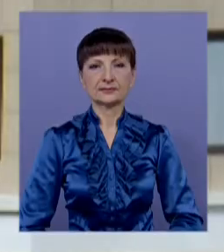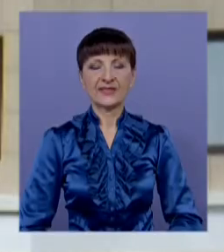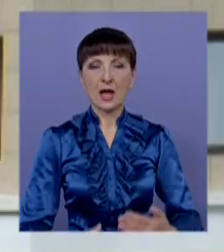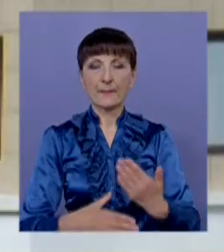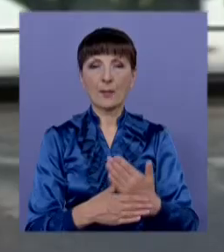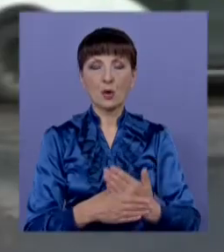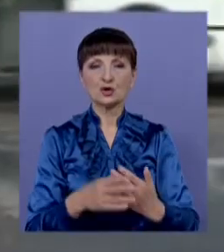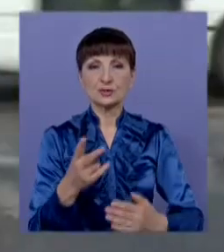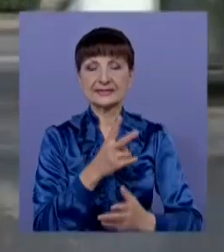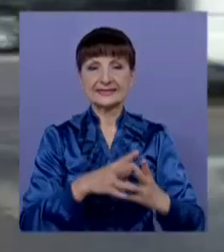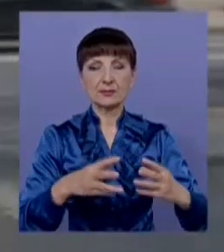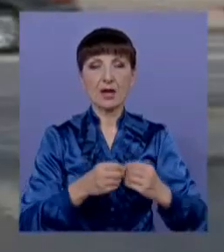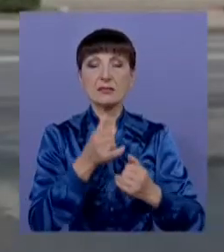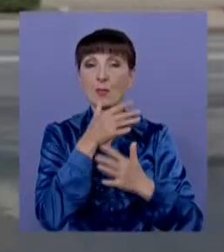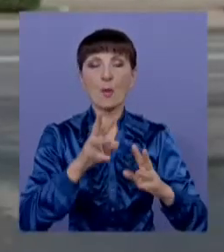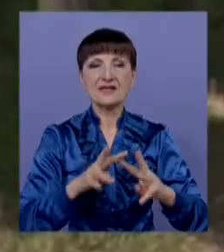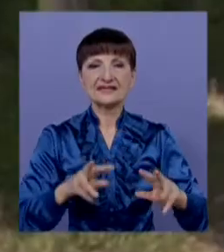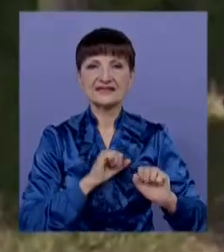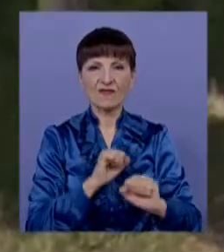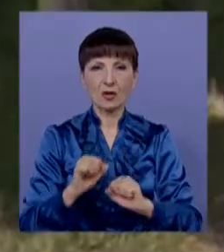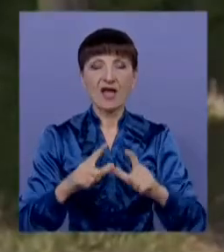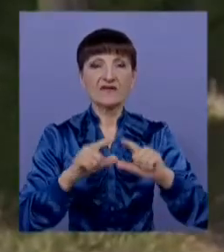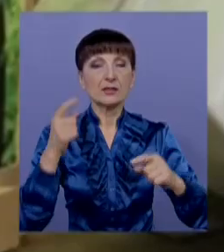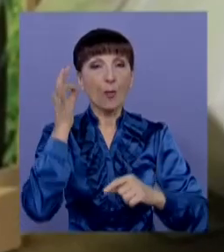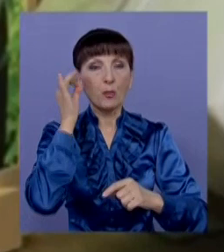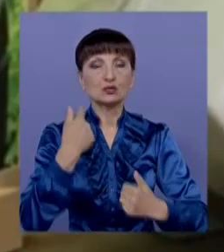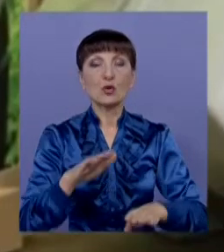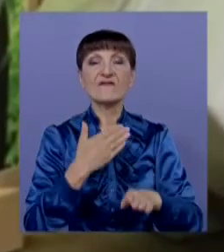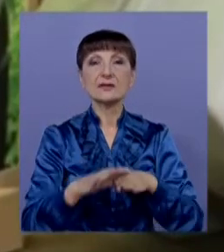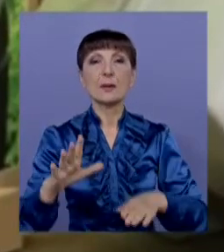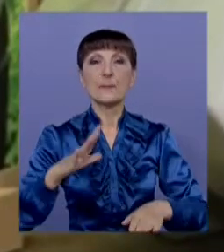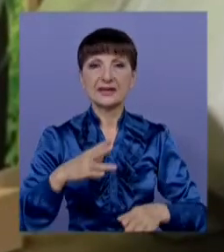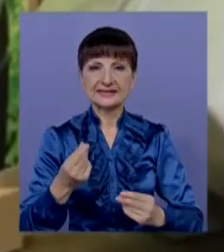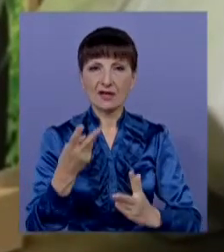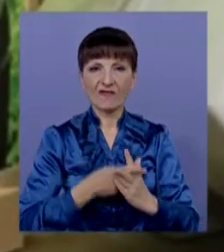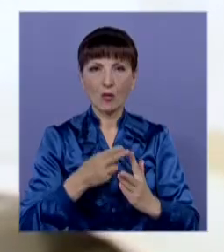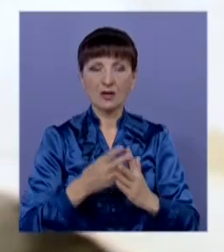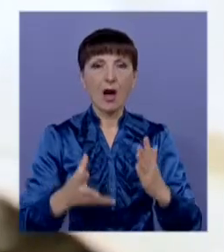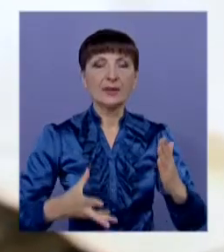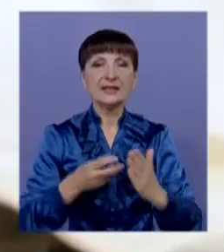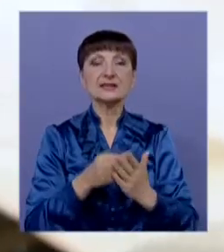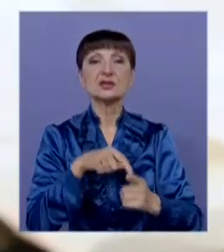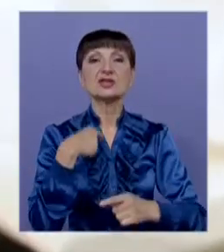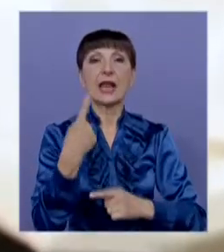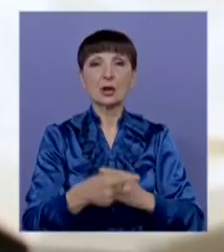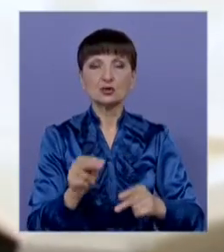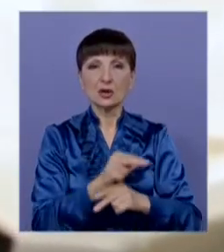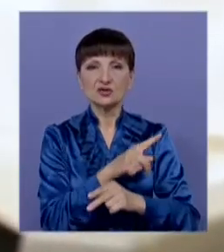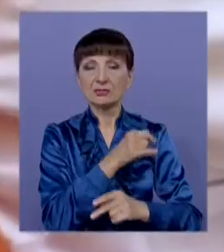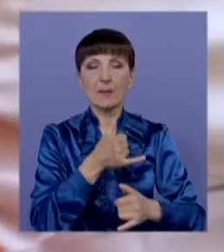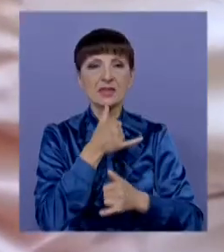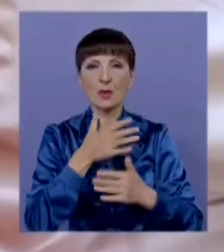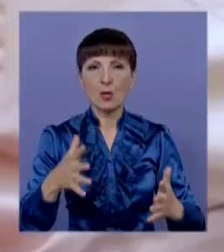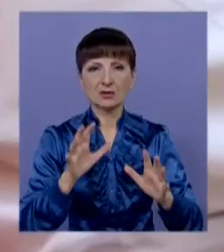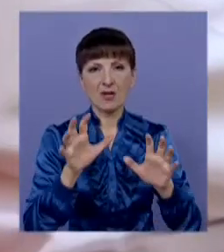Помочь Магомадовым не в силах и Минздрав. В ведомстве напомнили, что уже выделяли квоту. Оплатить очередной курс лечения мальчика там не могут